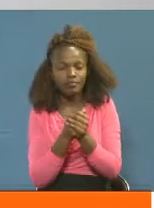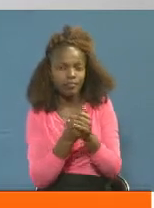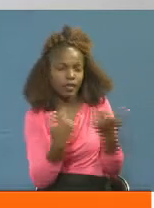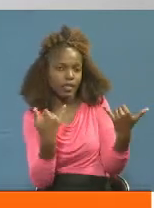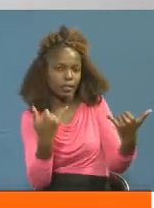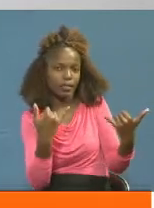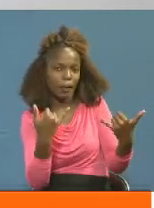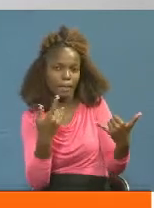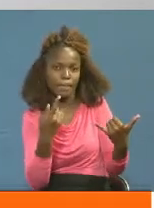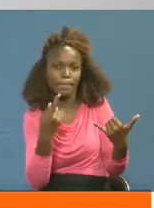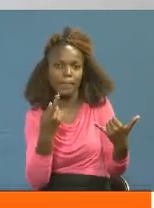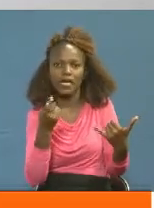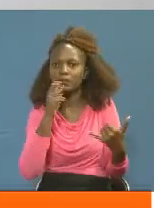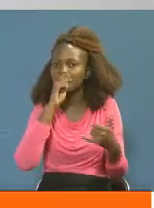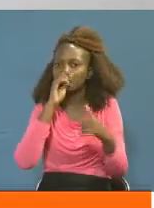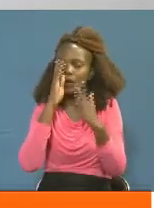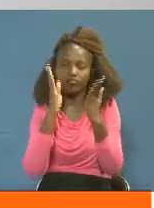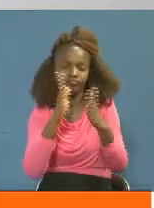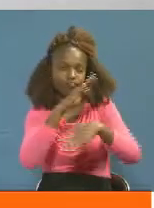na wananchi wote.